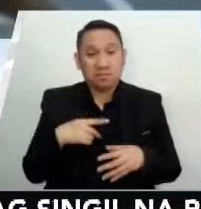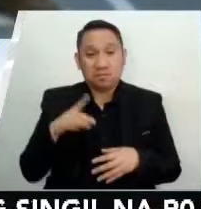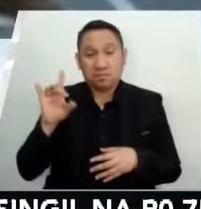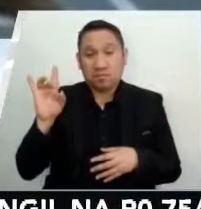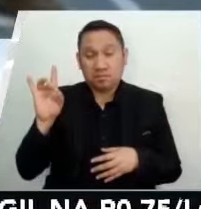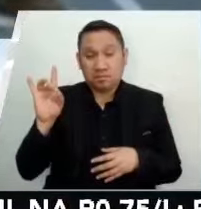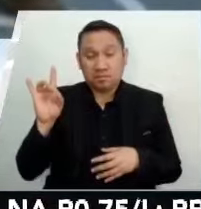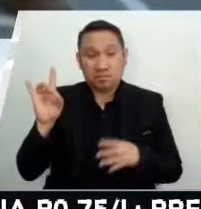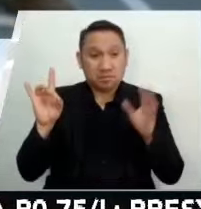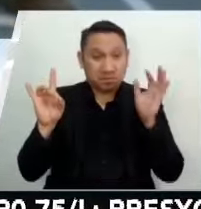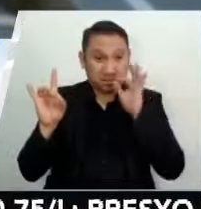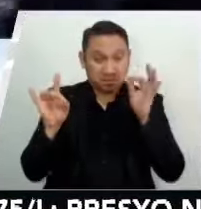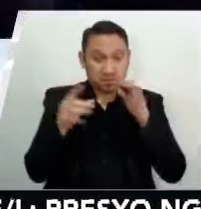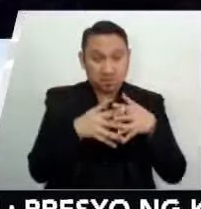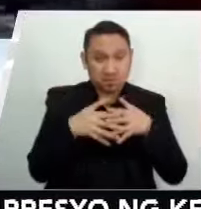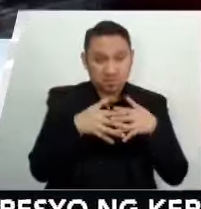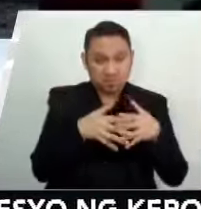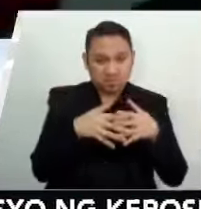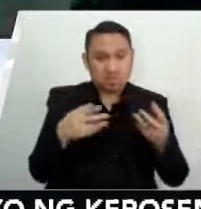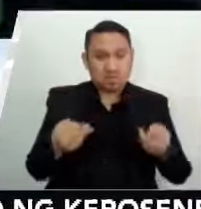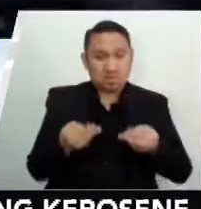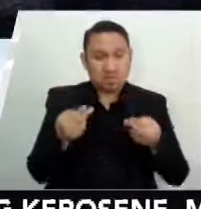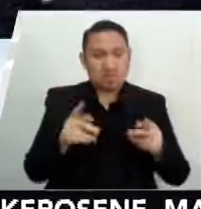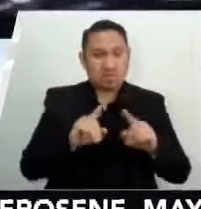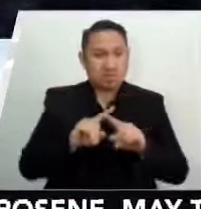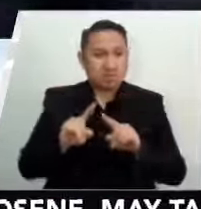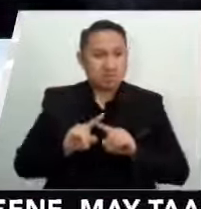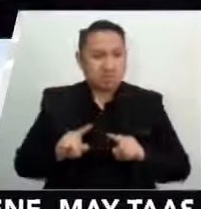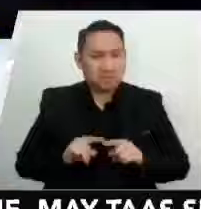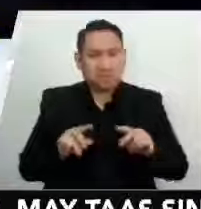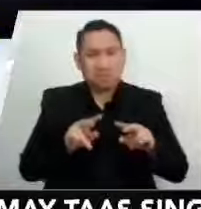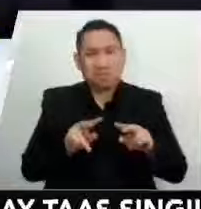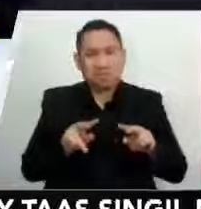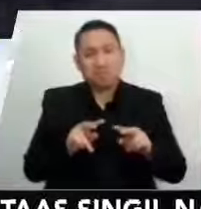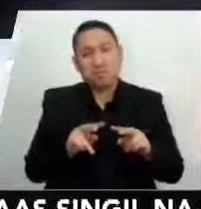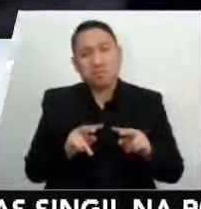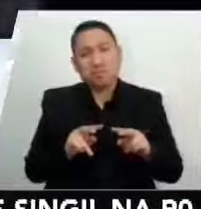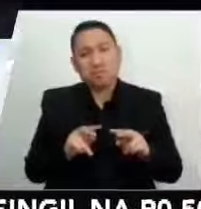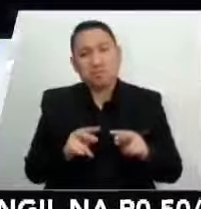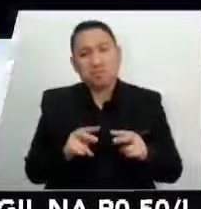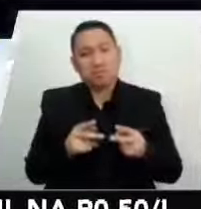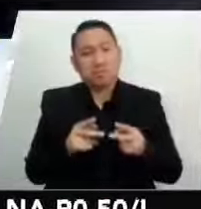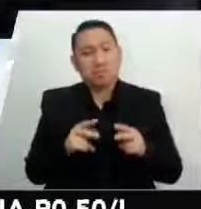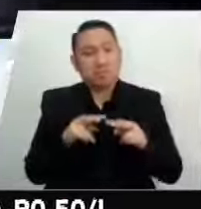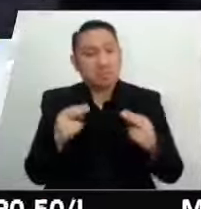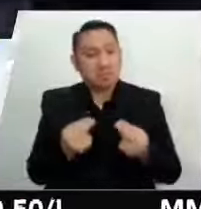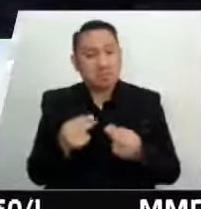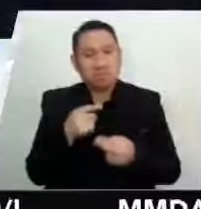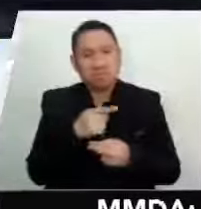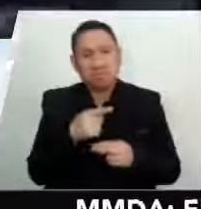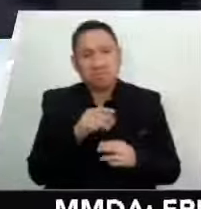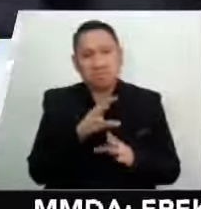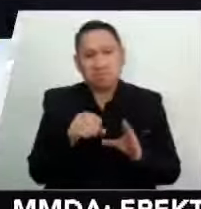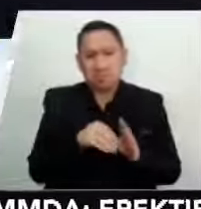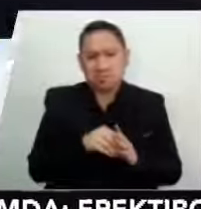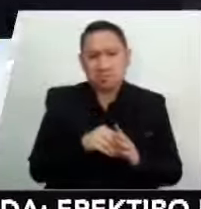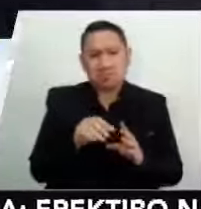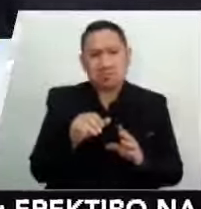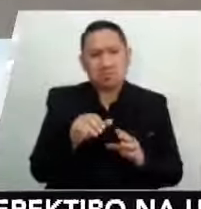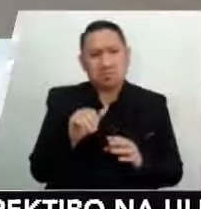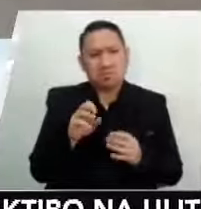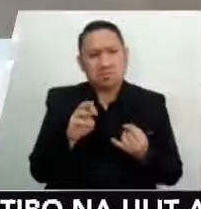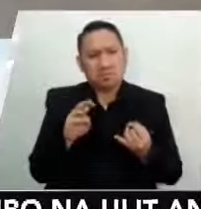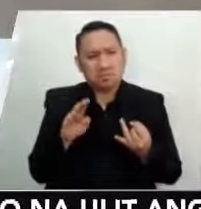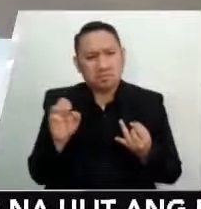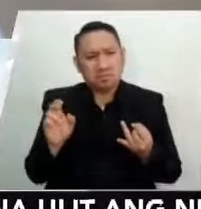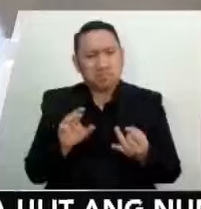tatakbo sa iba't ibang posisyon kabilang na rito ang Assembly member state Senate at